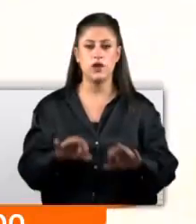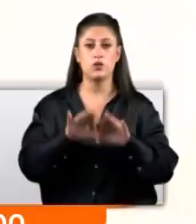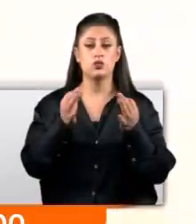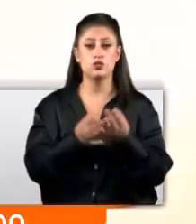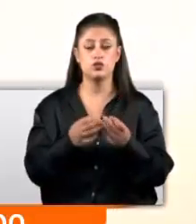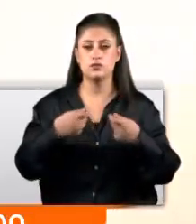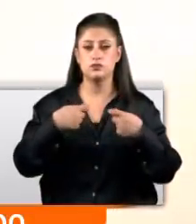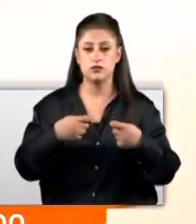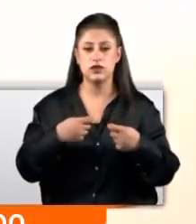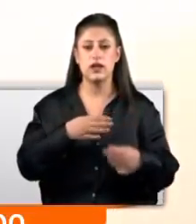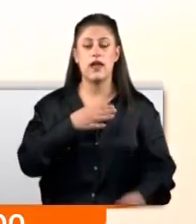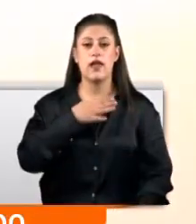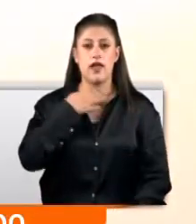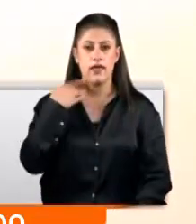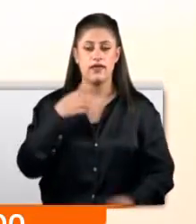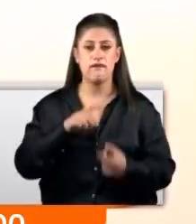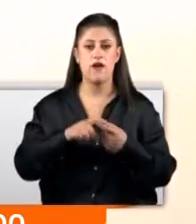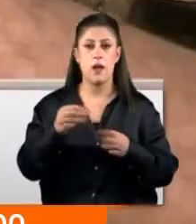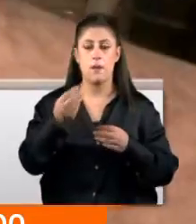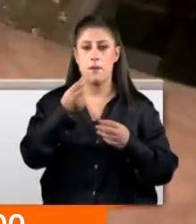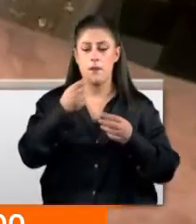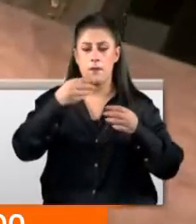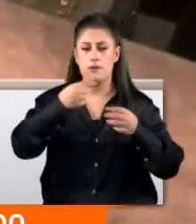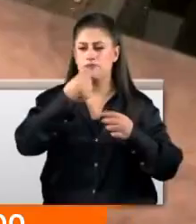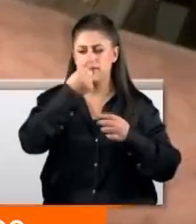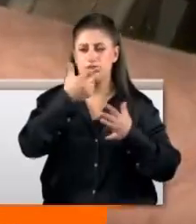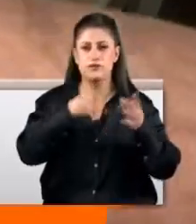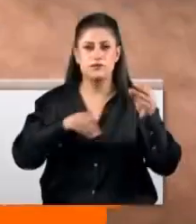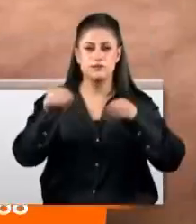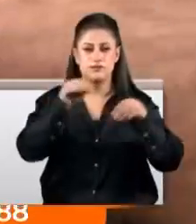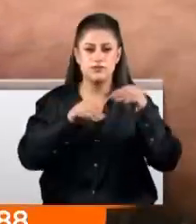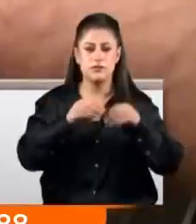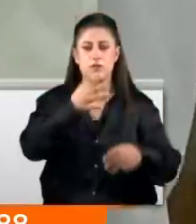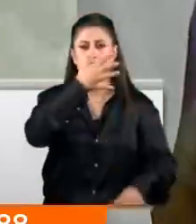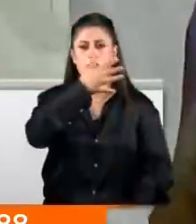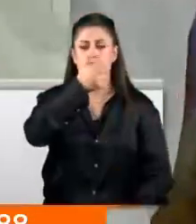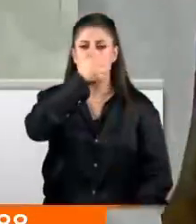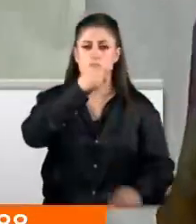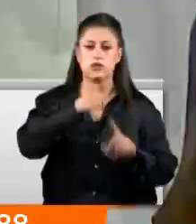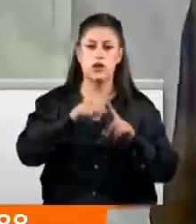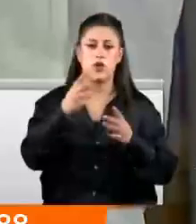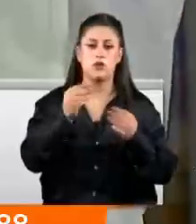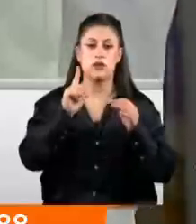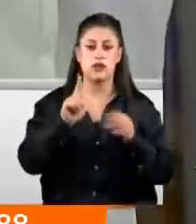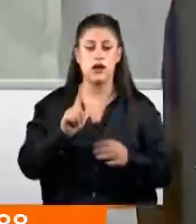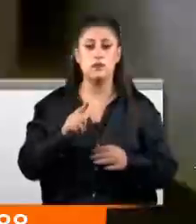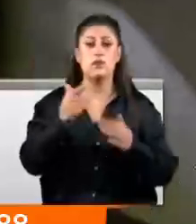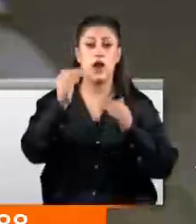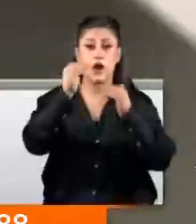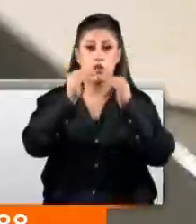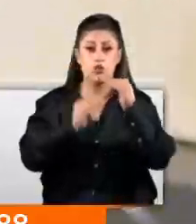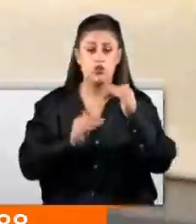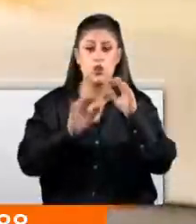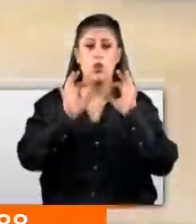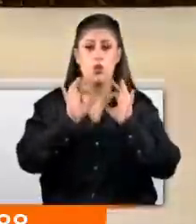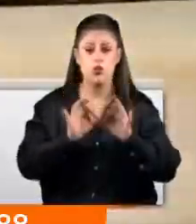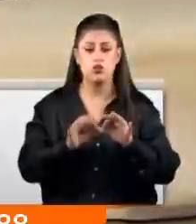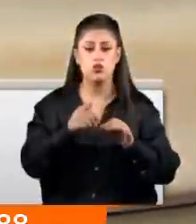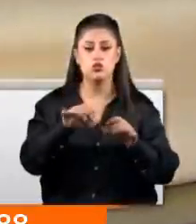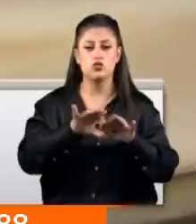maliyeti eti ve baharatıyla en az 500-600 lira olması gerekiyor. Yani bu fiyatlardan daha uyguna bulursanız o